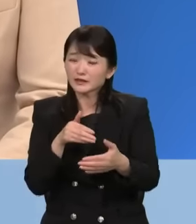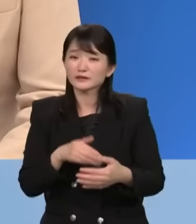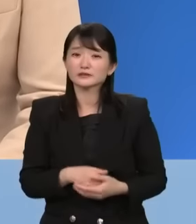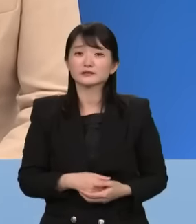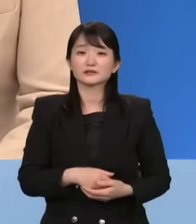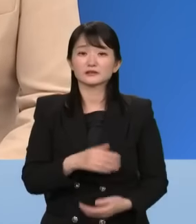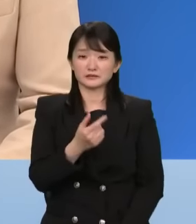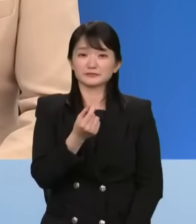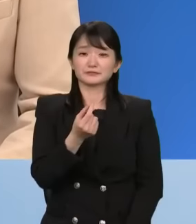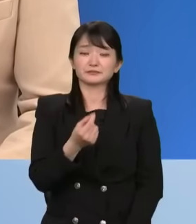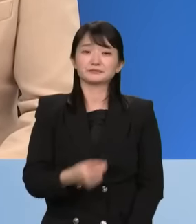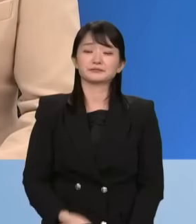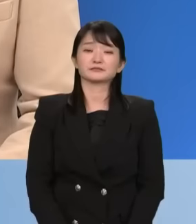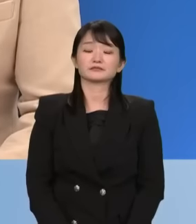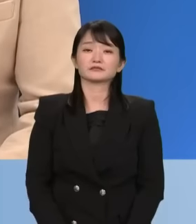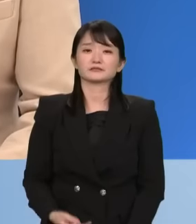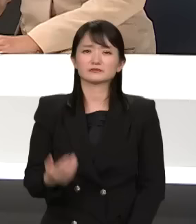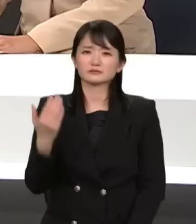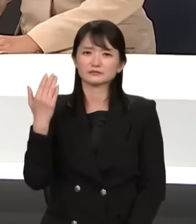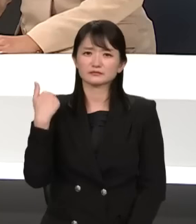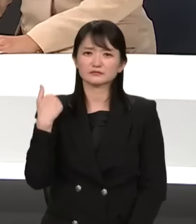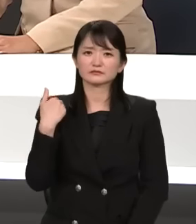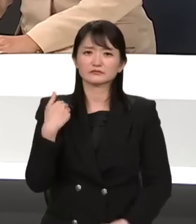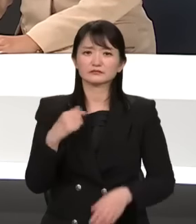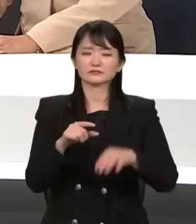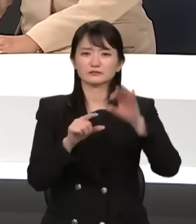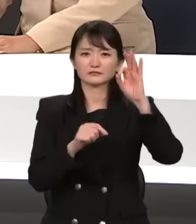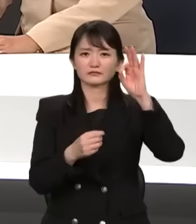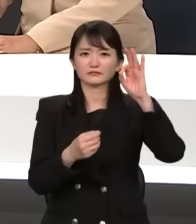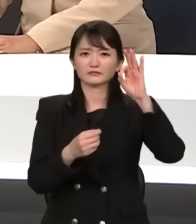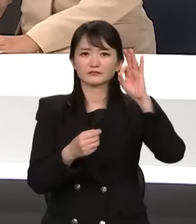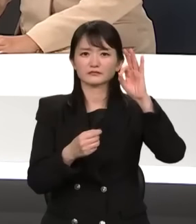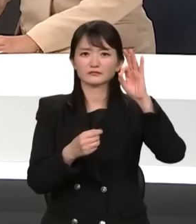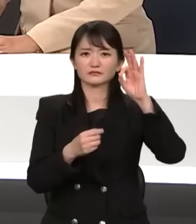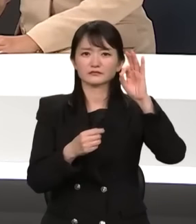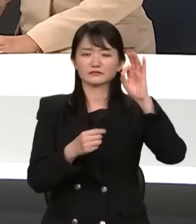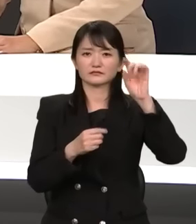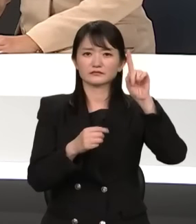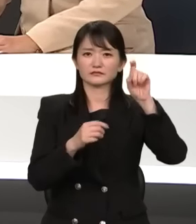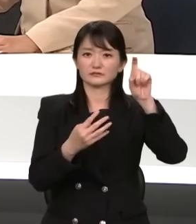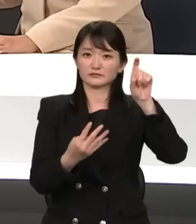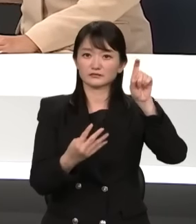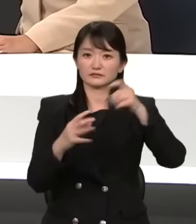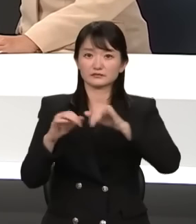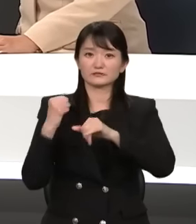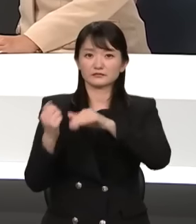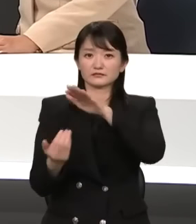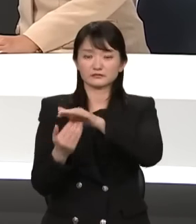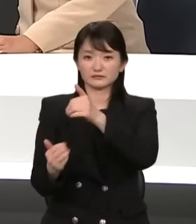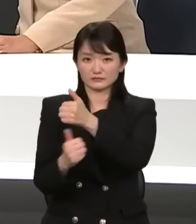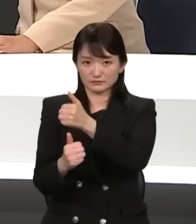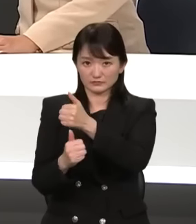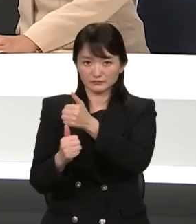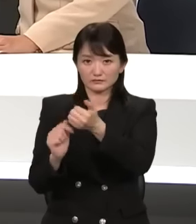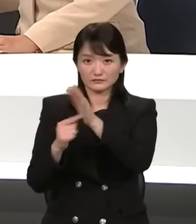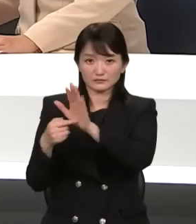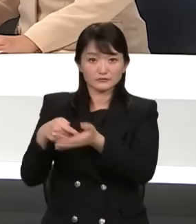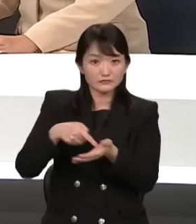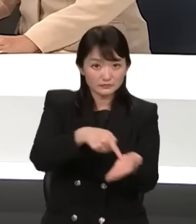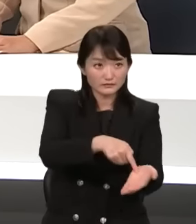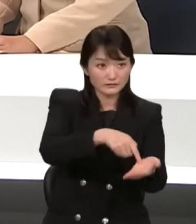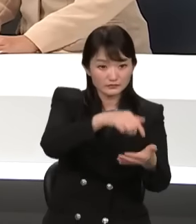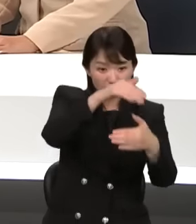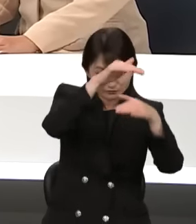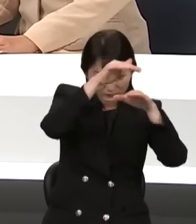그렇게 볼 수 있을 것 같습니다 지난 4일 국민의 임 최고위원회에서 한동훈 대표가 공개적으로 좀 요구한이 사안들이